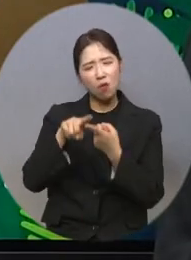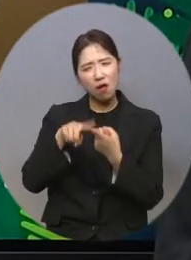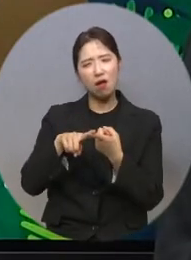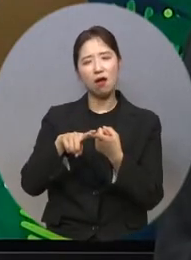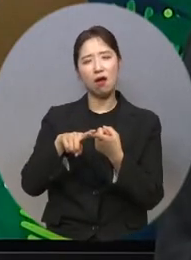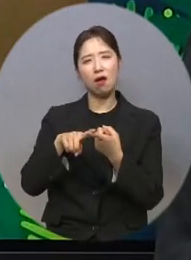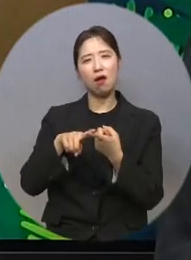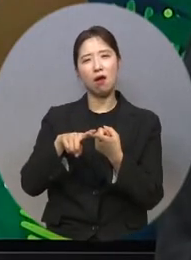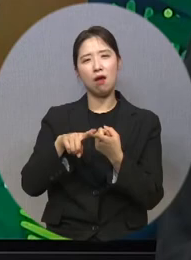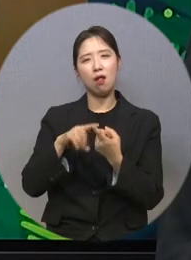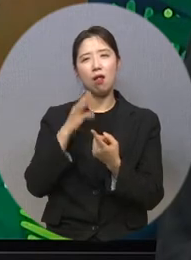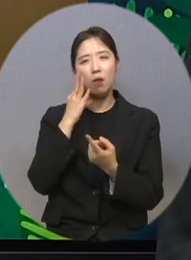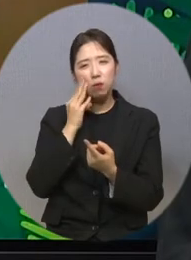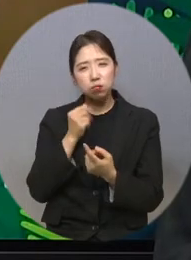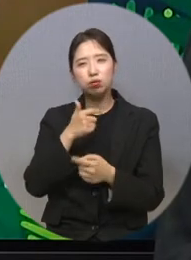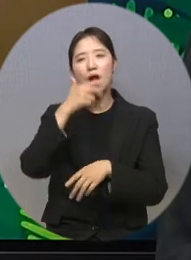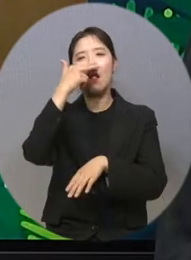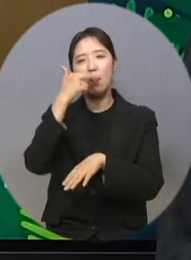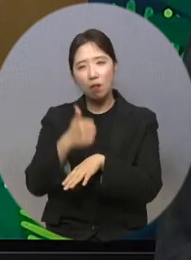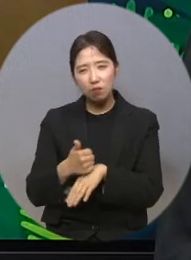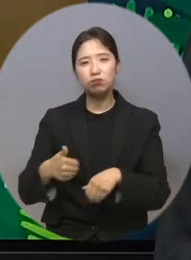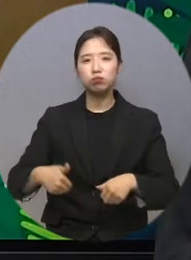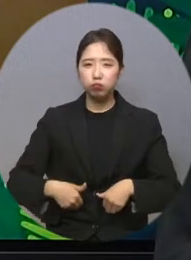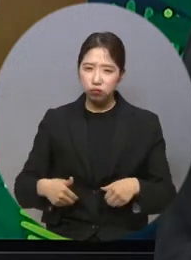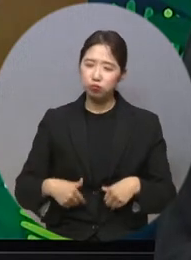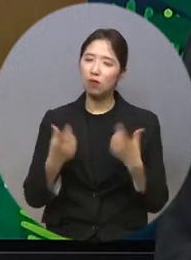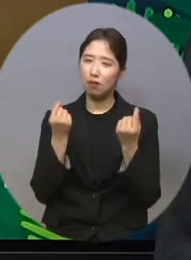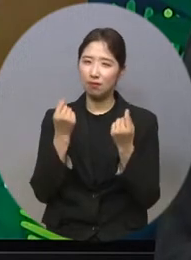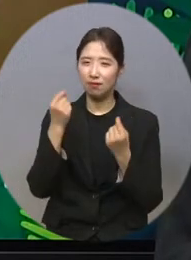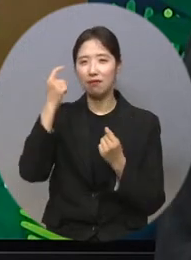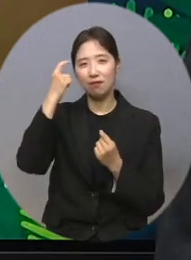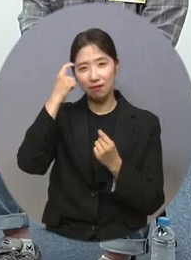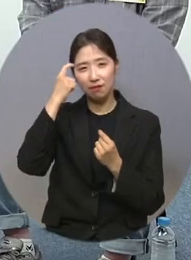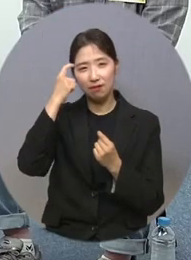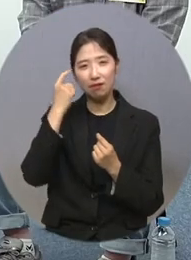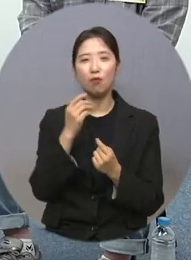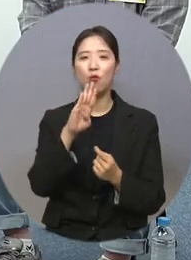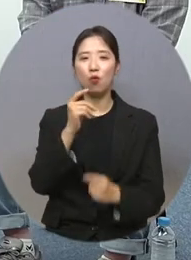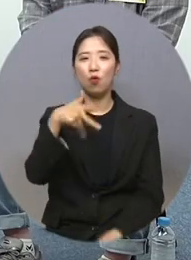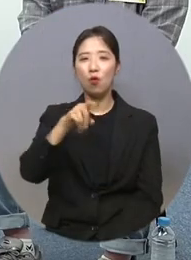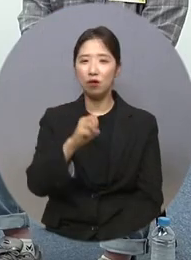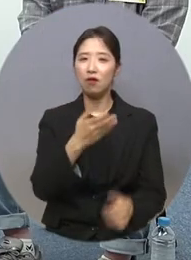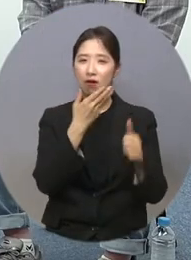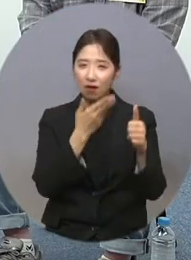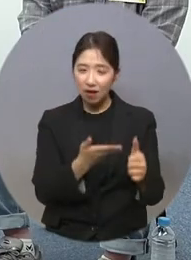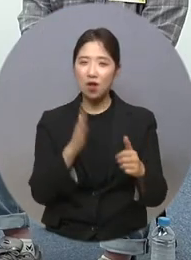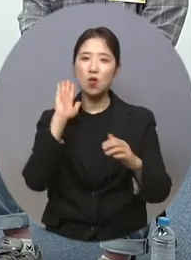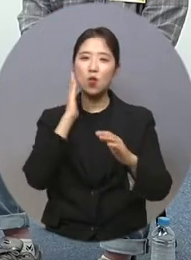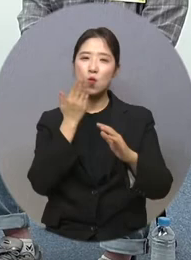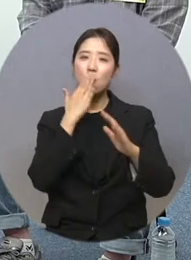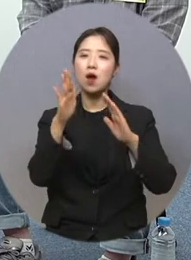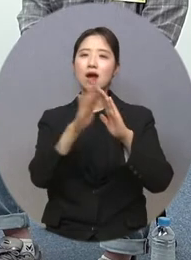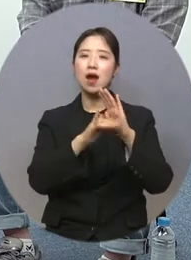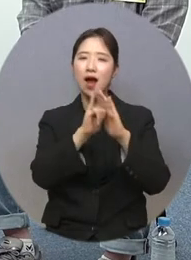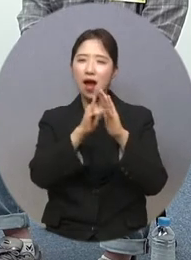이런 적응 기간도 필요하고 어려움이 있지 않으셨나 생각이 드는데 우리 보경님은 이 농인